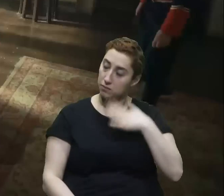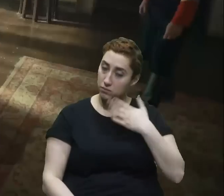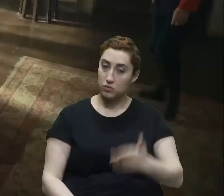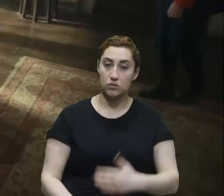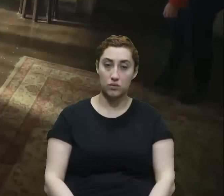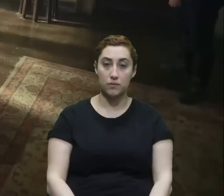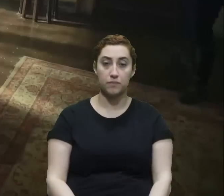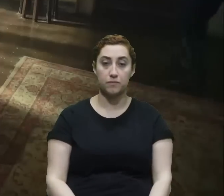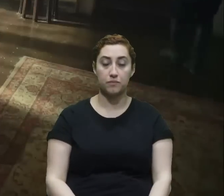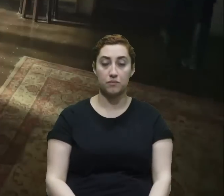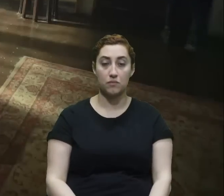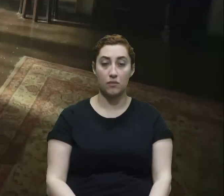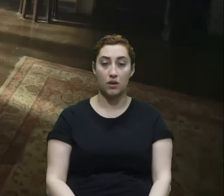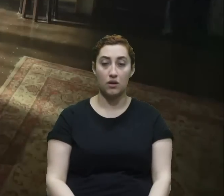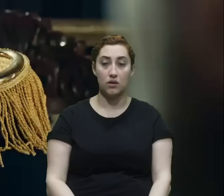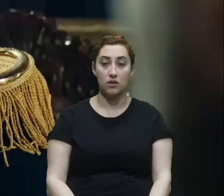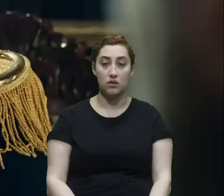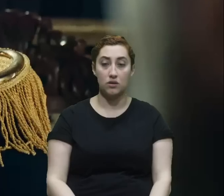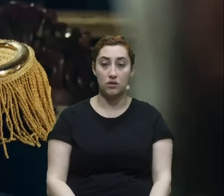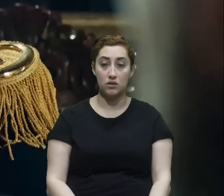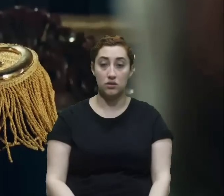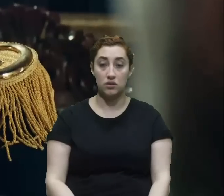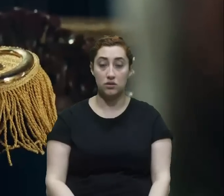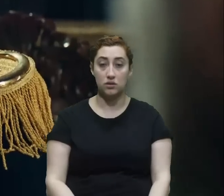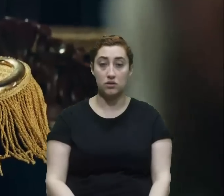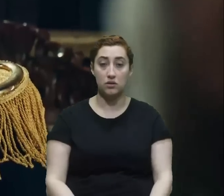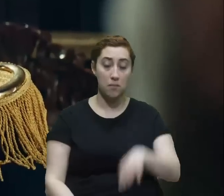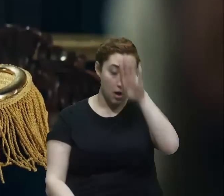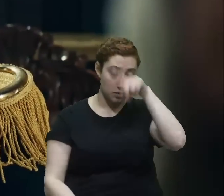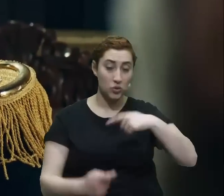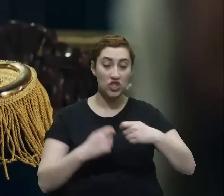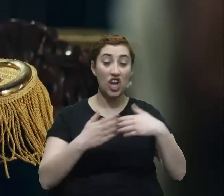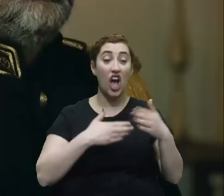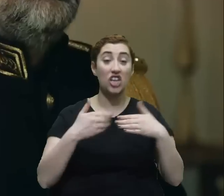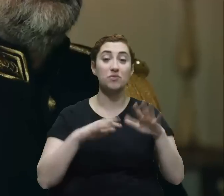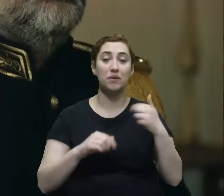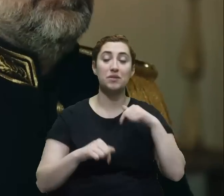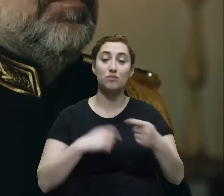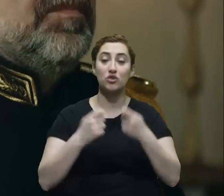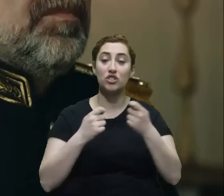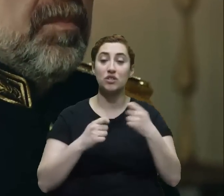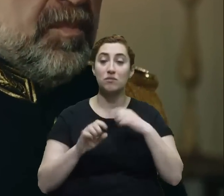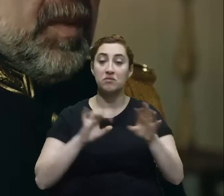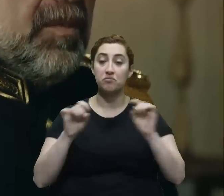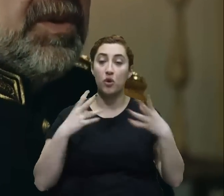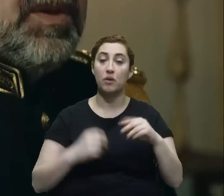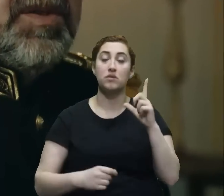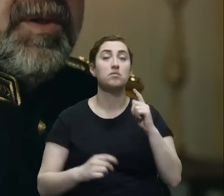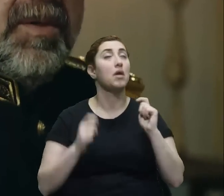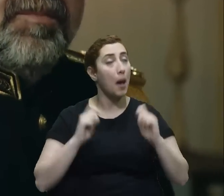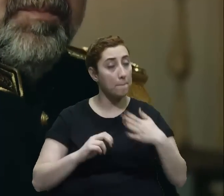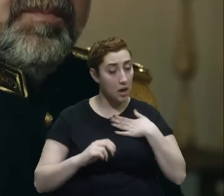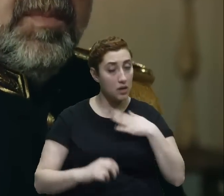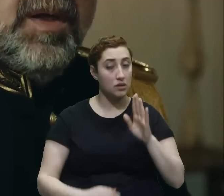paşam. Odada bir paşa daha var. Padişah bu işe müdahale etmeden bizim bunları bitirmemiz şart.